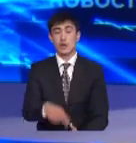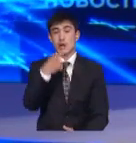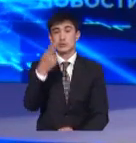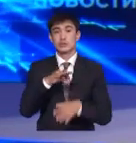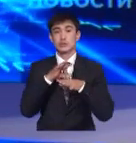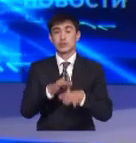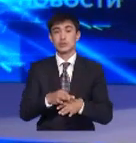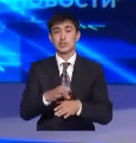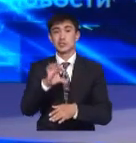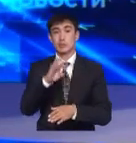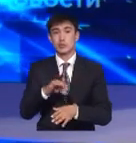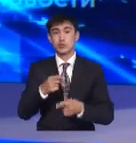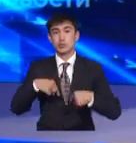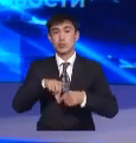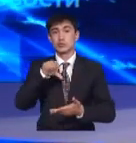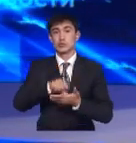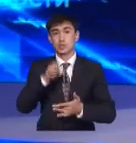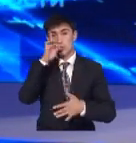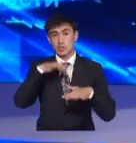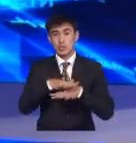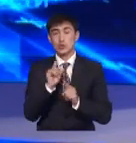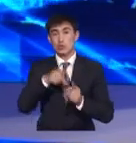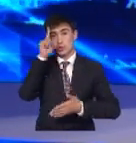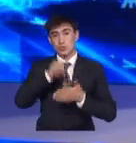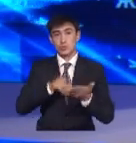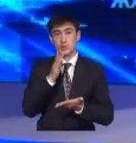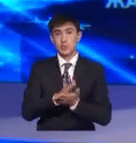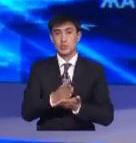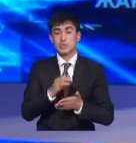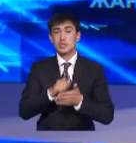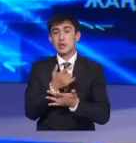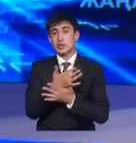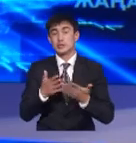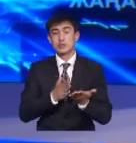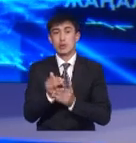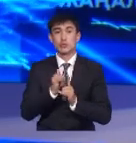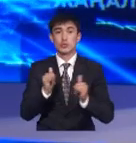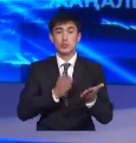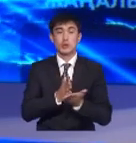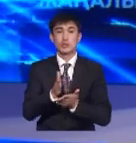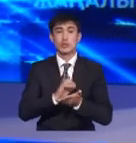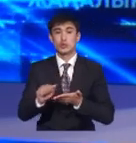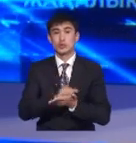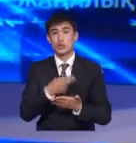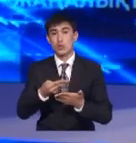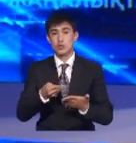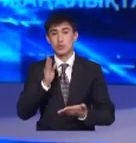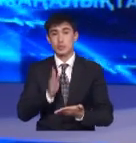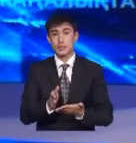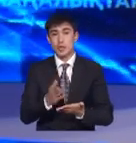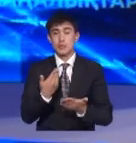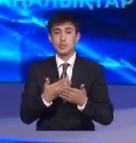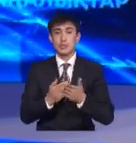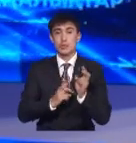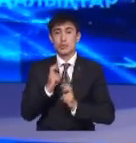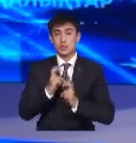Елордада өтіп жатқан саммиттен ұйымға мүше елдер үлкен үміт артып отыр. Себебі түрлі салаларды дамытуға бағытталған құжаттарға қол қойылды.